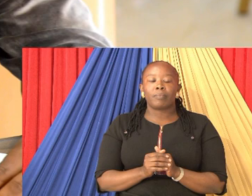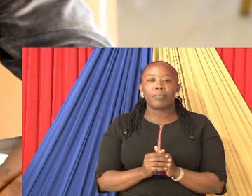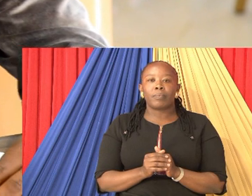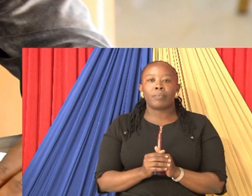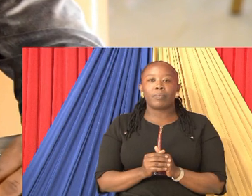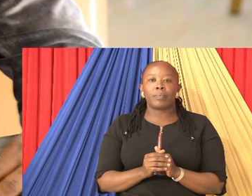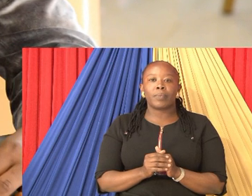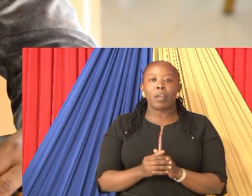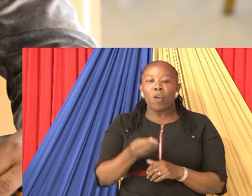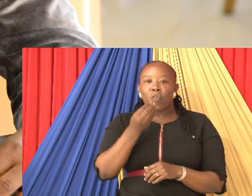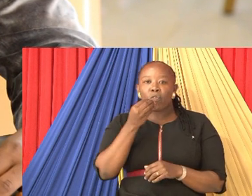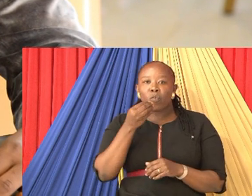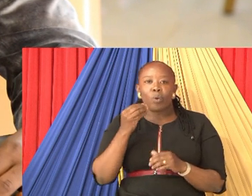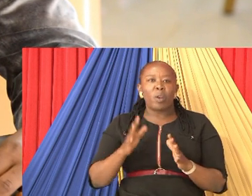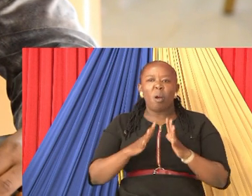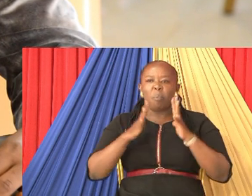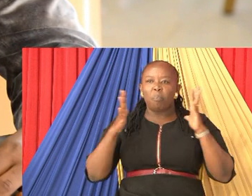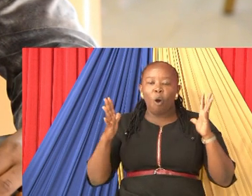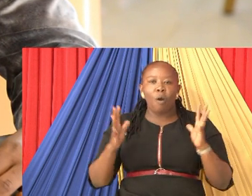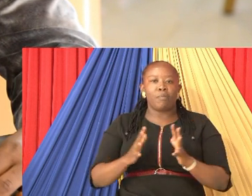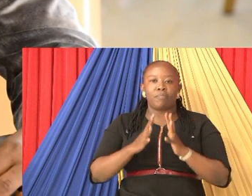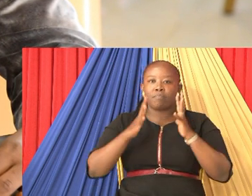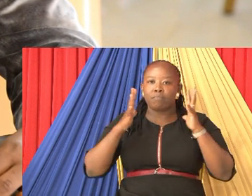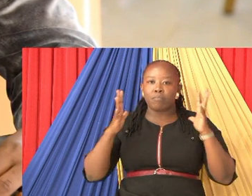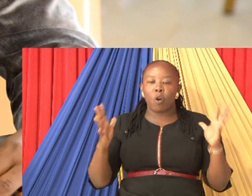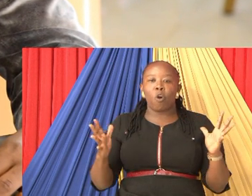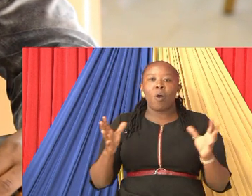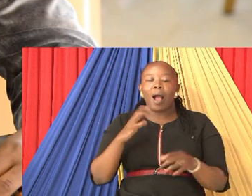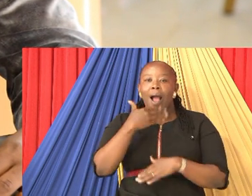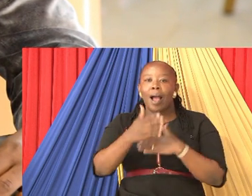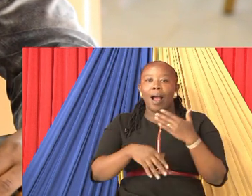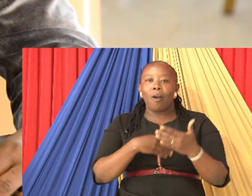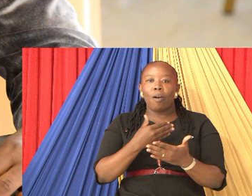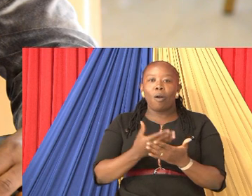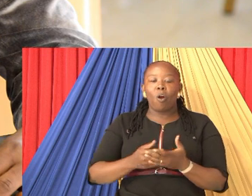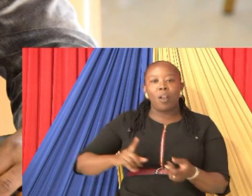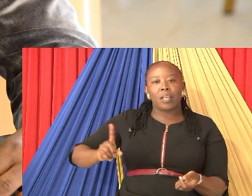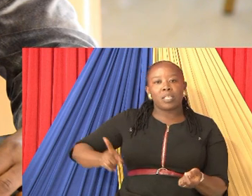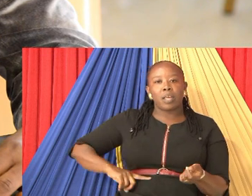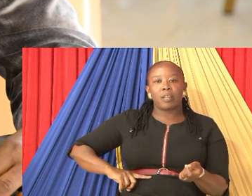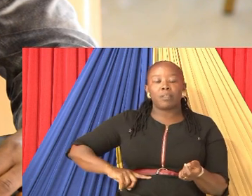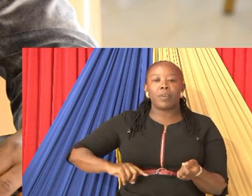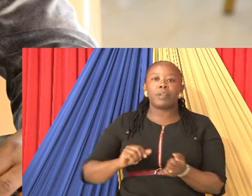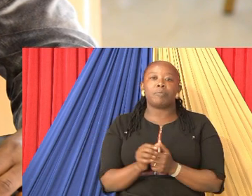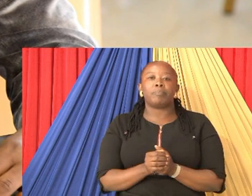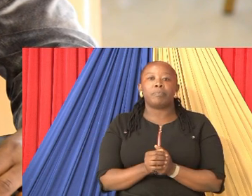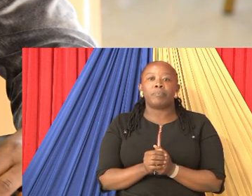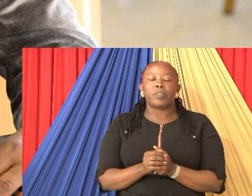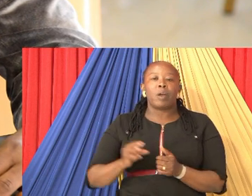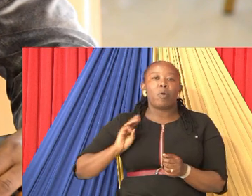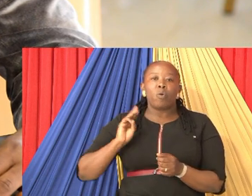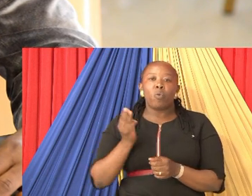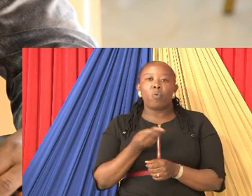kile kikawa kingi na kikawa tosheresha waliokuwa mahali pale. Tunaambiwa tushukuru Mungu katika jambo, katika mambo